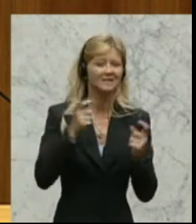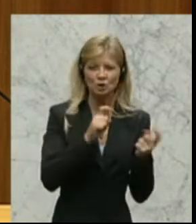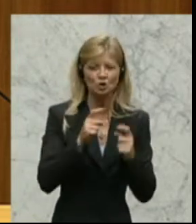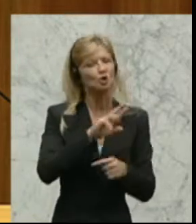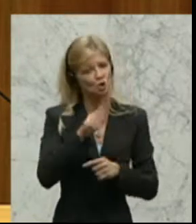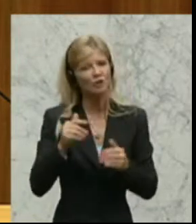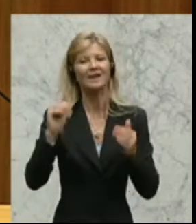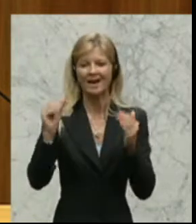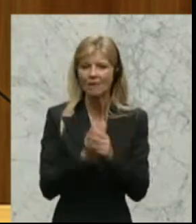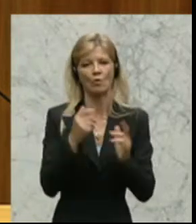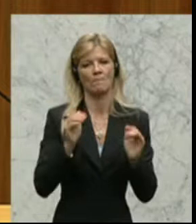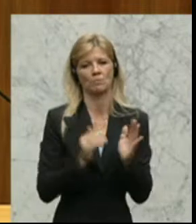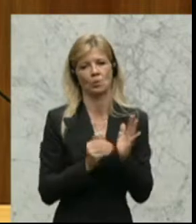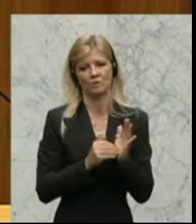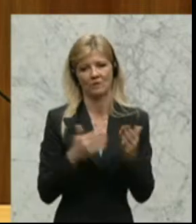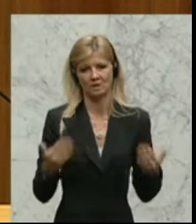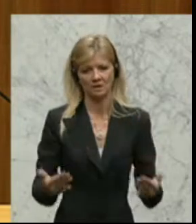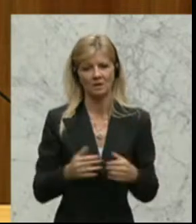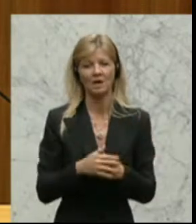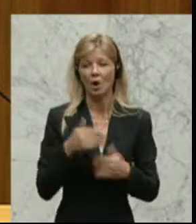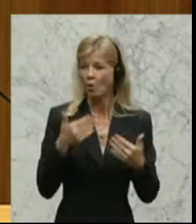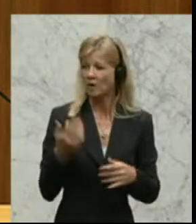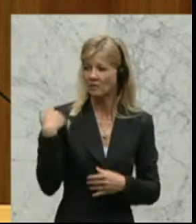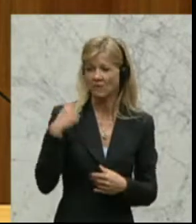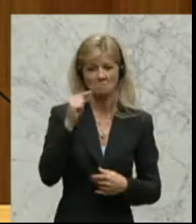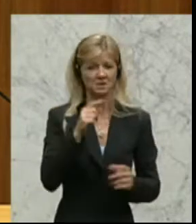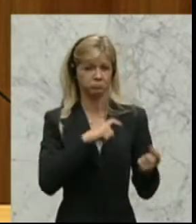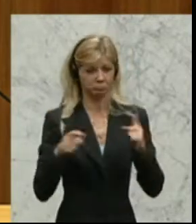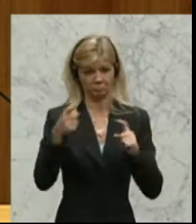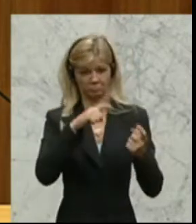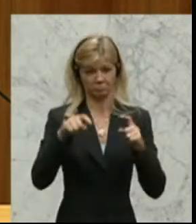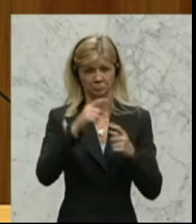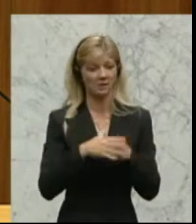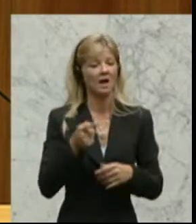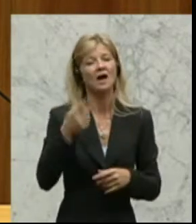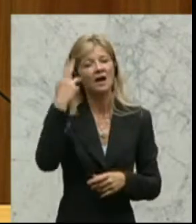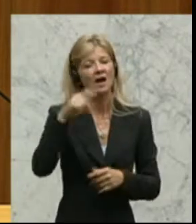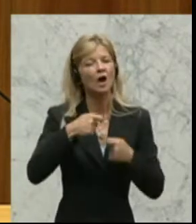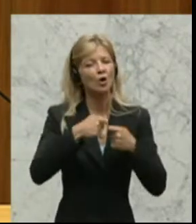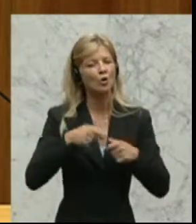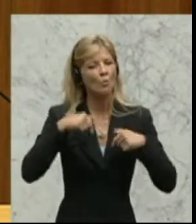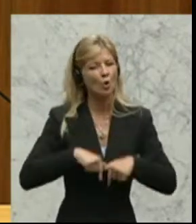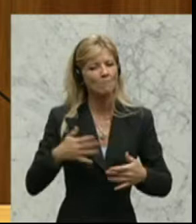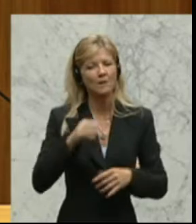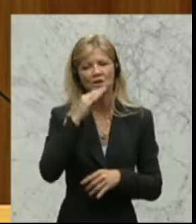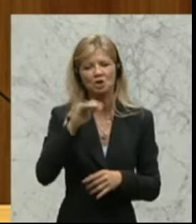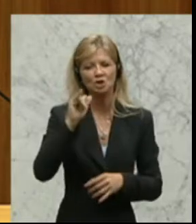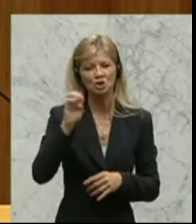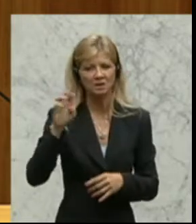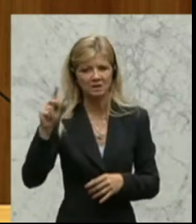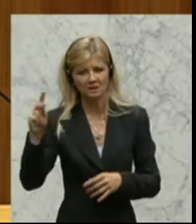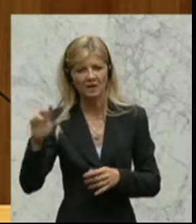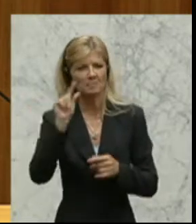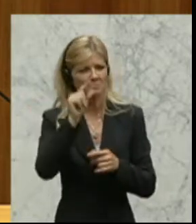Wir haben jetzt den Klubobmann Schieder gehört, der sozusagen die SPÖ-Position vertreten hat. Wir haben den Klubobmann Lobatka gehört, der auch schon wieder verschwunden